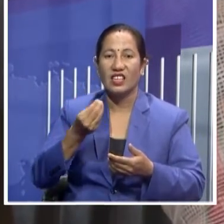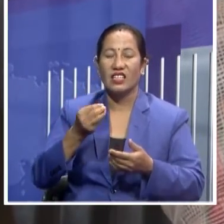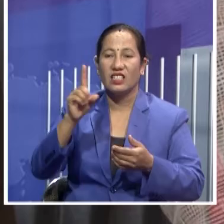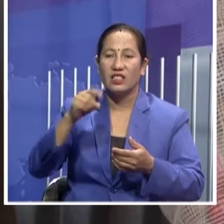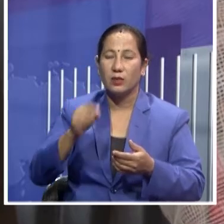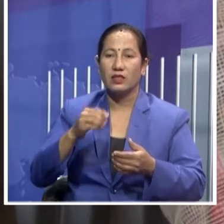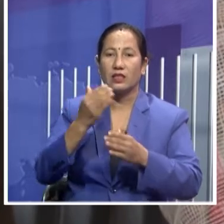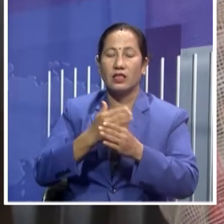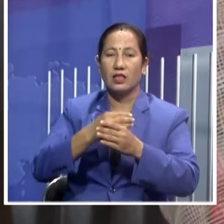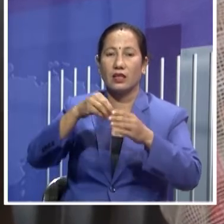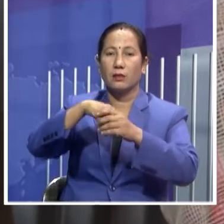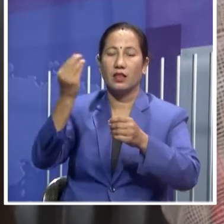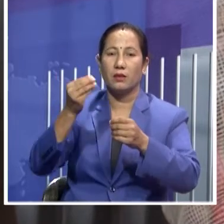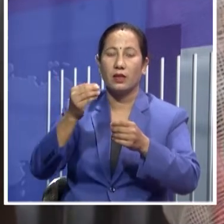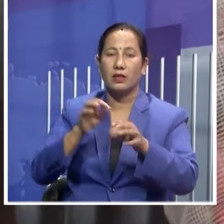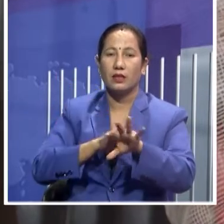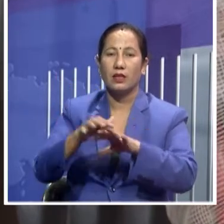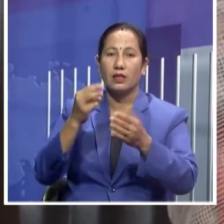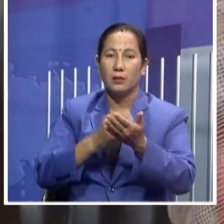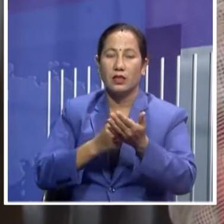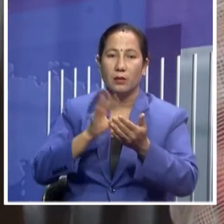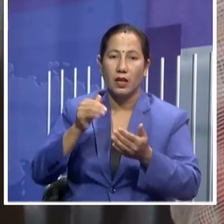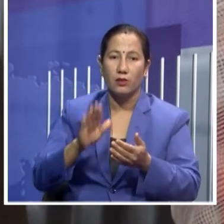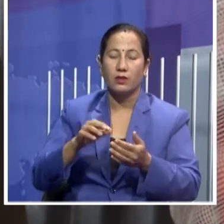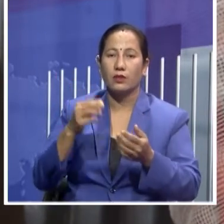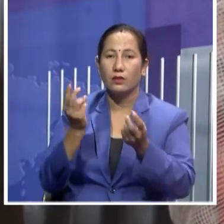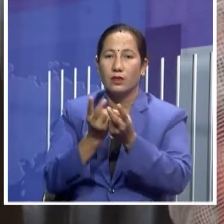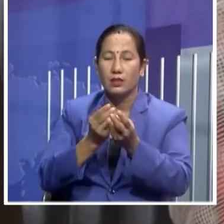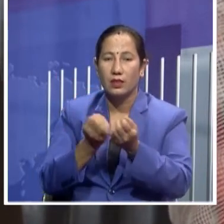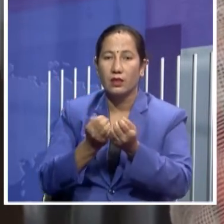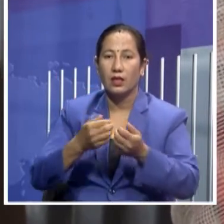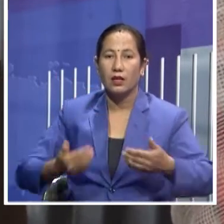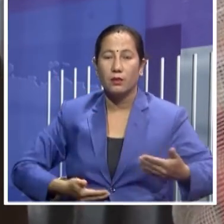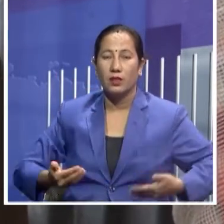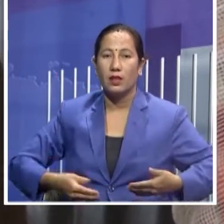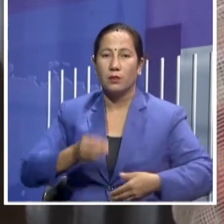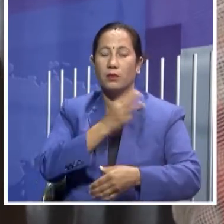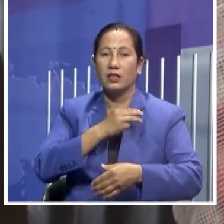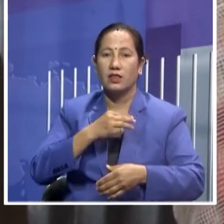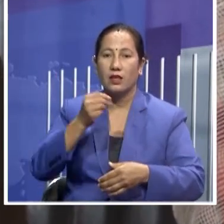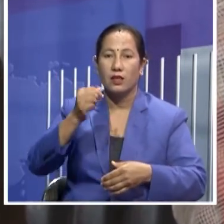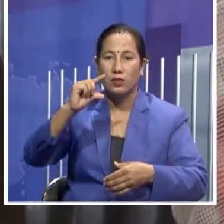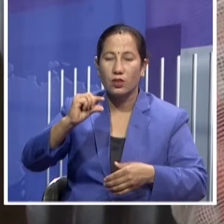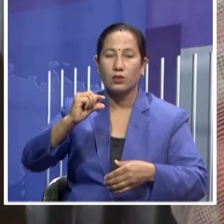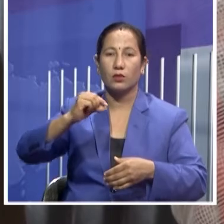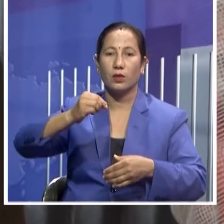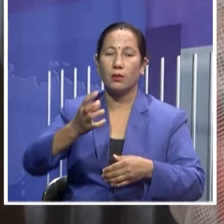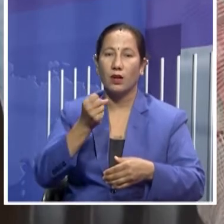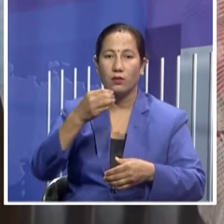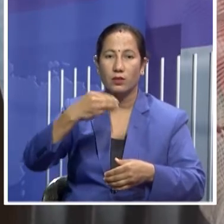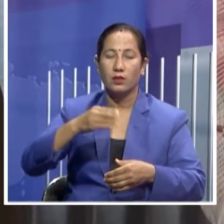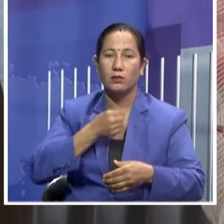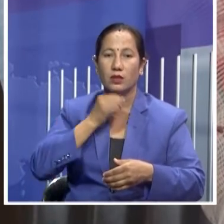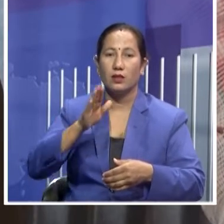पर्सेन्ट चाहिँ तरकारी बाहिरबाट बढी मात्रामा आउँथ्यो, कलेक्सन बढी गरिन्थ्यो, जसले गर्दा पनि बजारमा चाहिँ मान्छेले सस्तो दाममा पाउन सक्थे भन्ने मेरो विश्वास